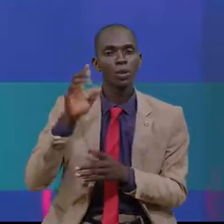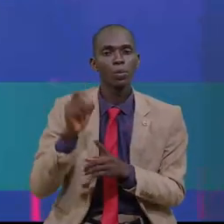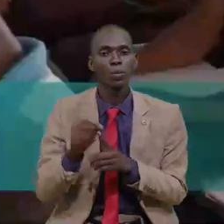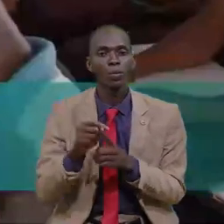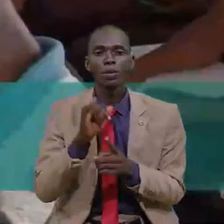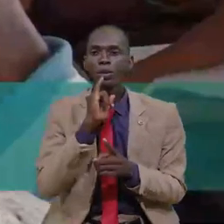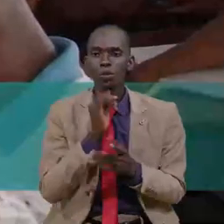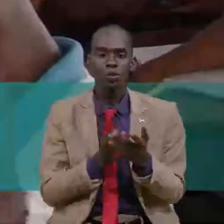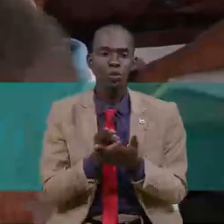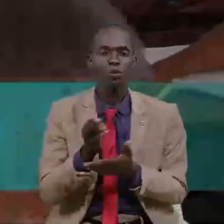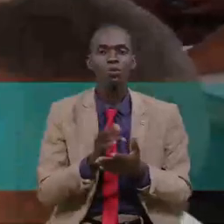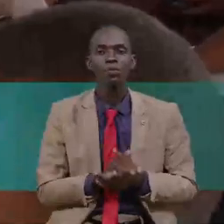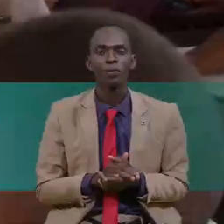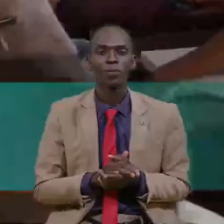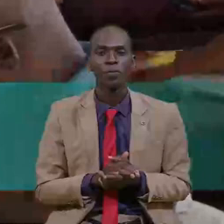parole est la vérité.